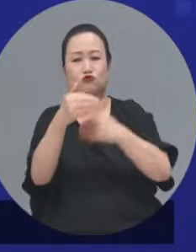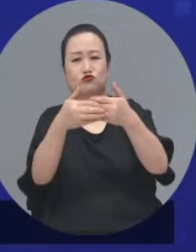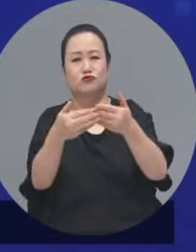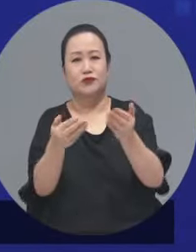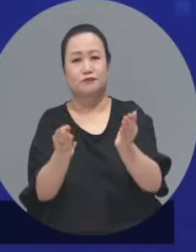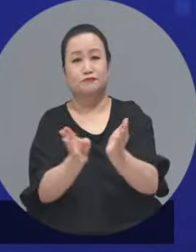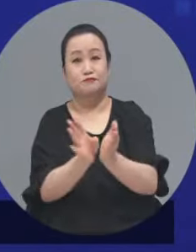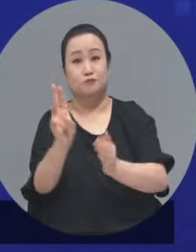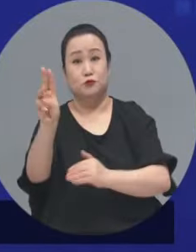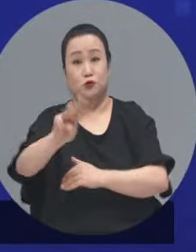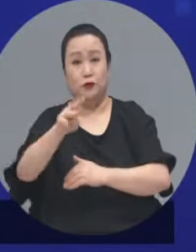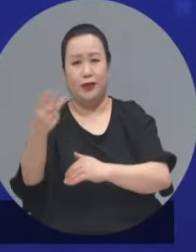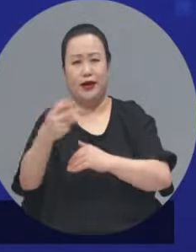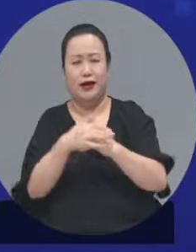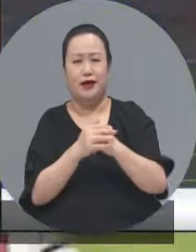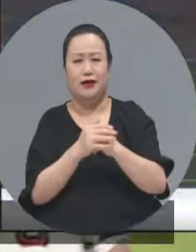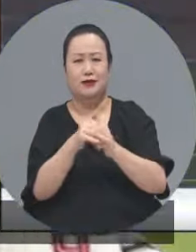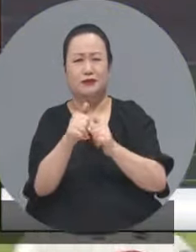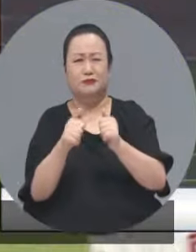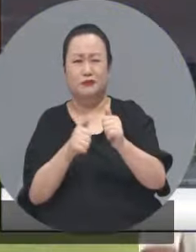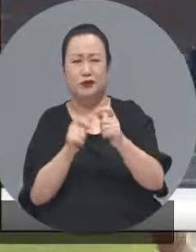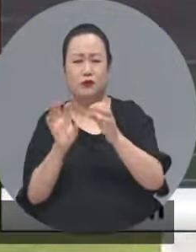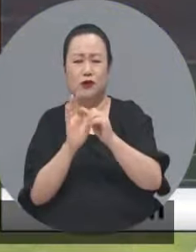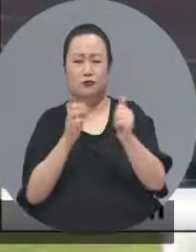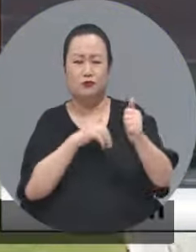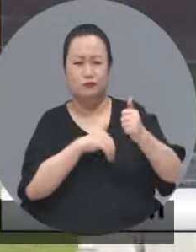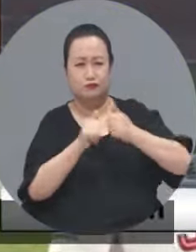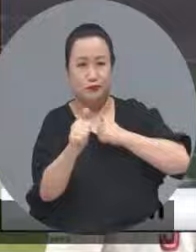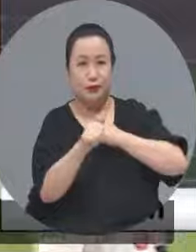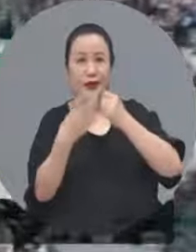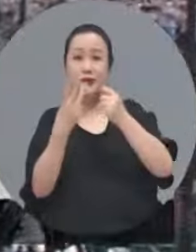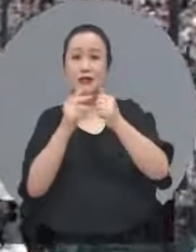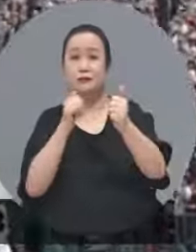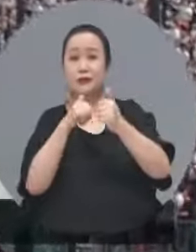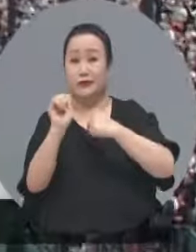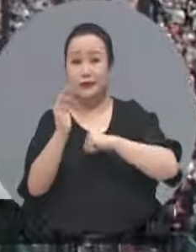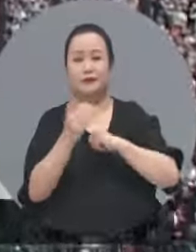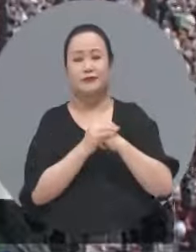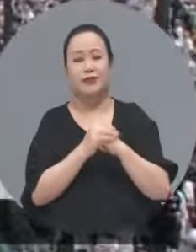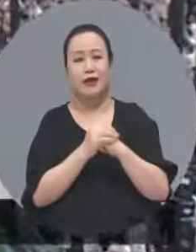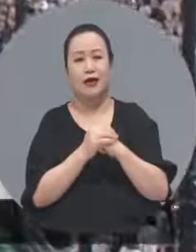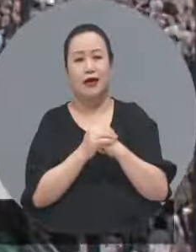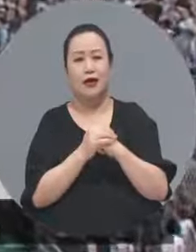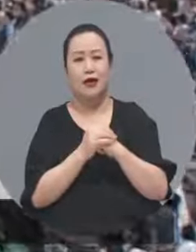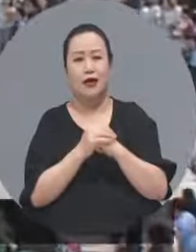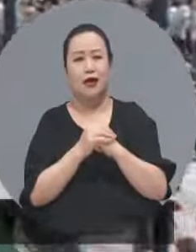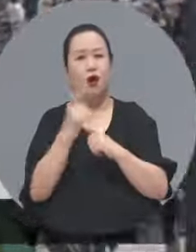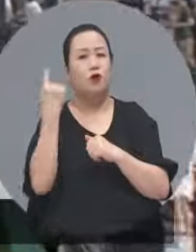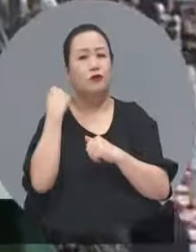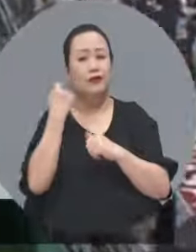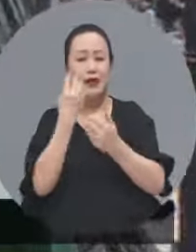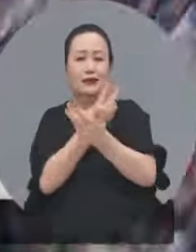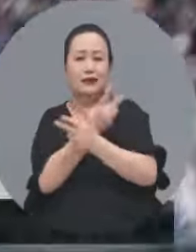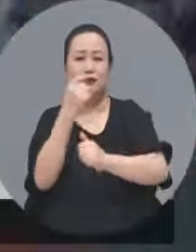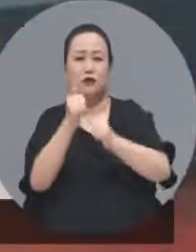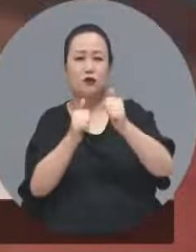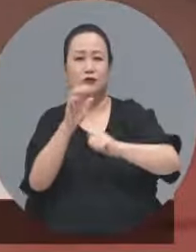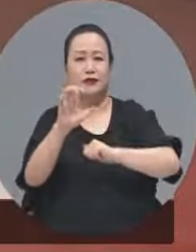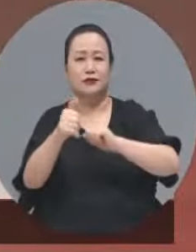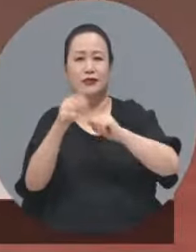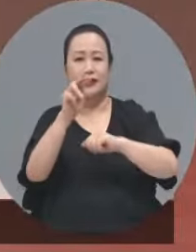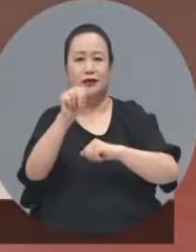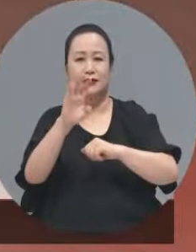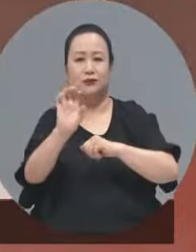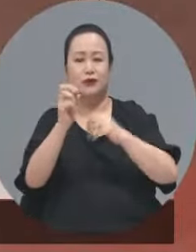결국 롯데자이언츠가 초반 열세를 뒤집고 역전승을 거두며 3연승을 기록했습니다. 롯데는 어제 사직구장에서